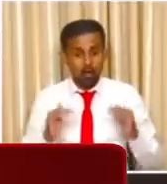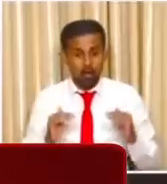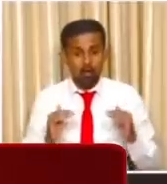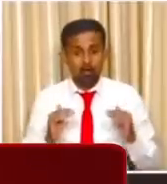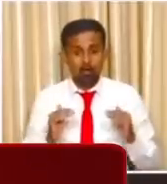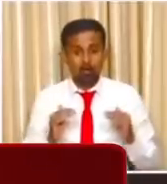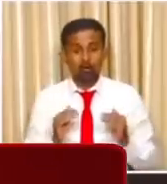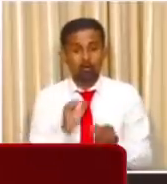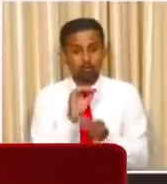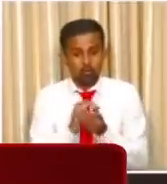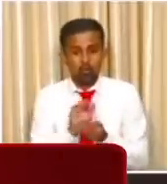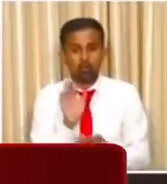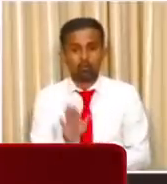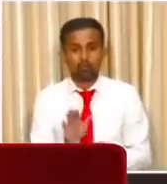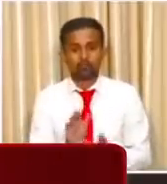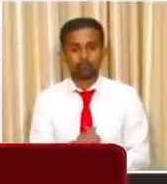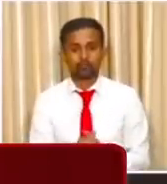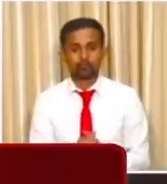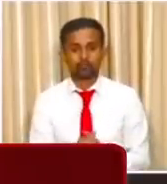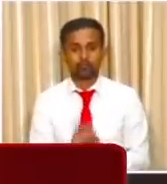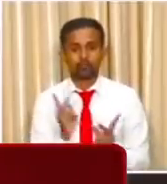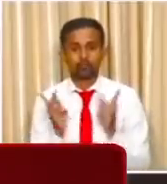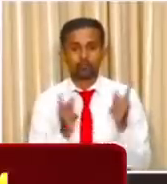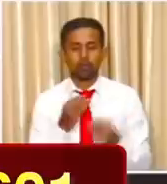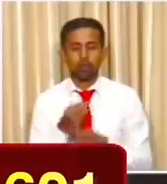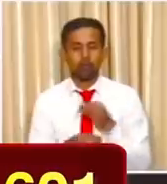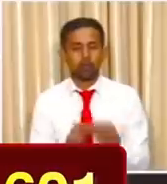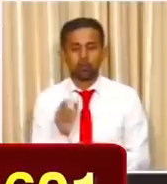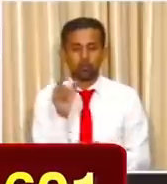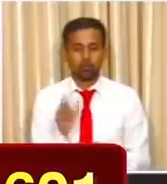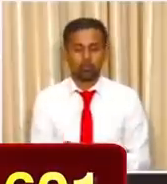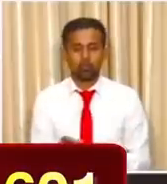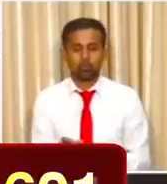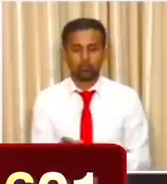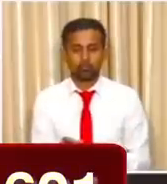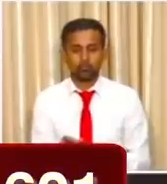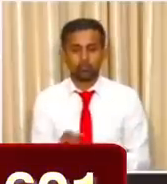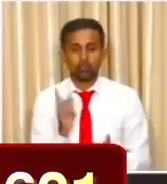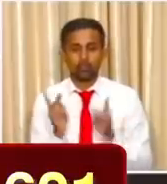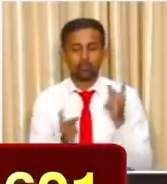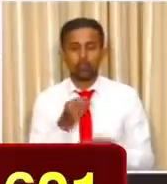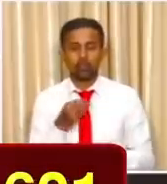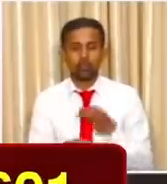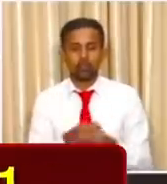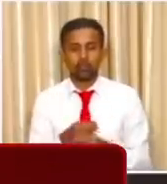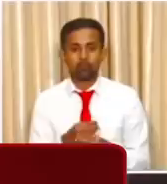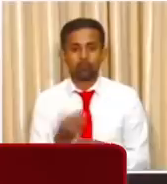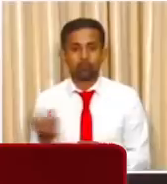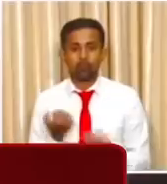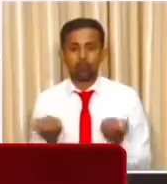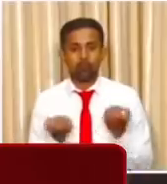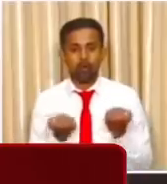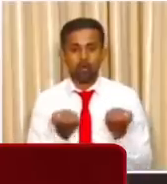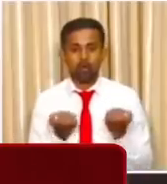ඒ කර්මාන්ත ආරක්ෂා කරගත යුතුයි. සංචාර කර්මාන්තයේ යෙදෙන කෙනෙක් එයාගේ සංචාර කර්මාන්තය සඳහා අරගෙන තිබෙන